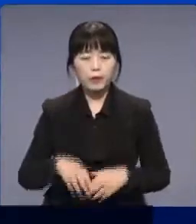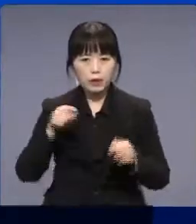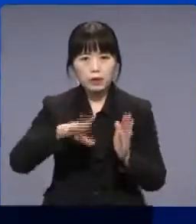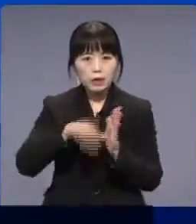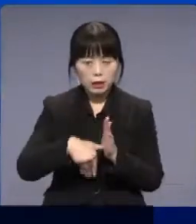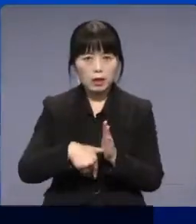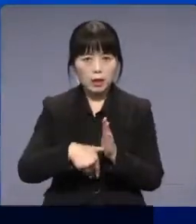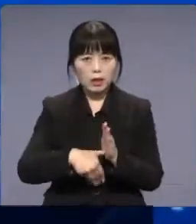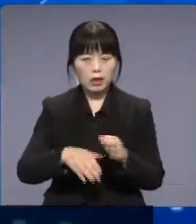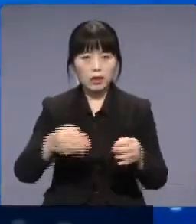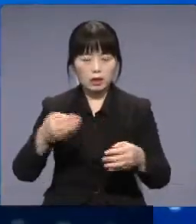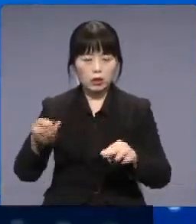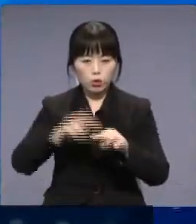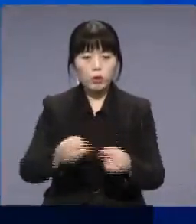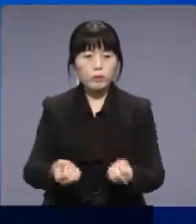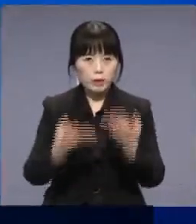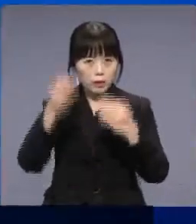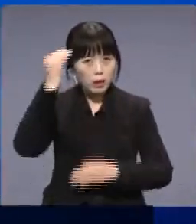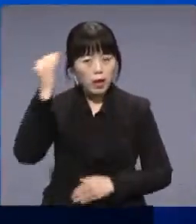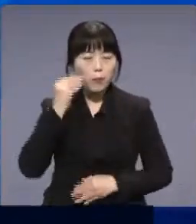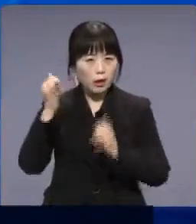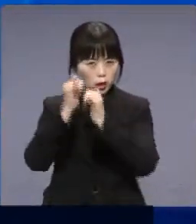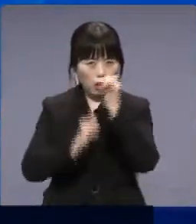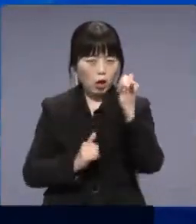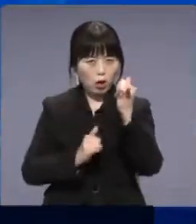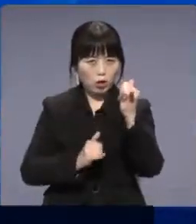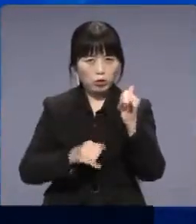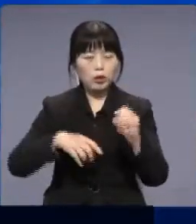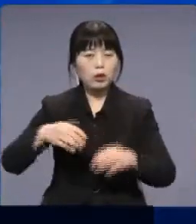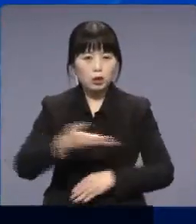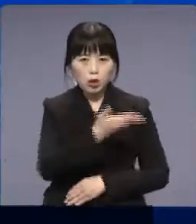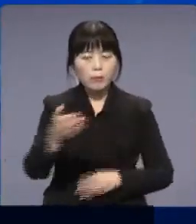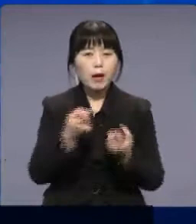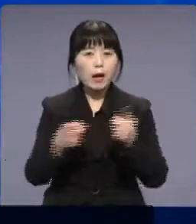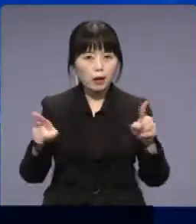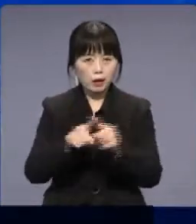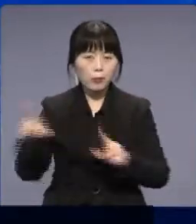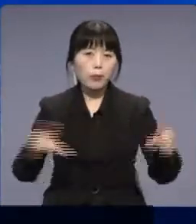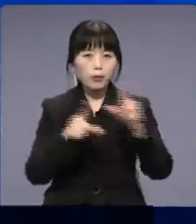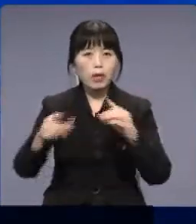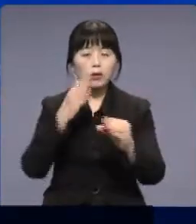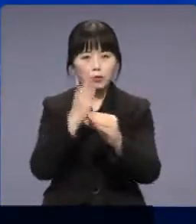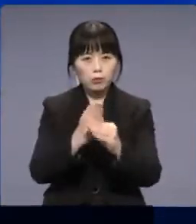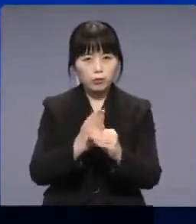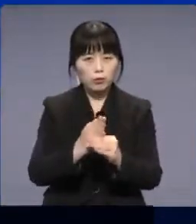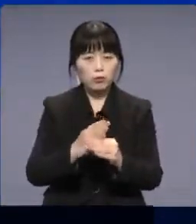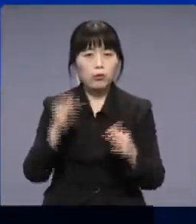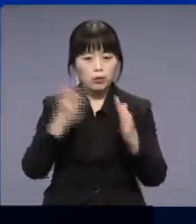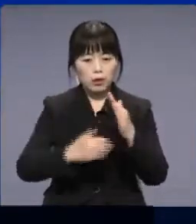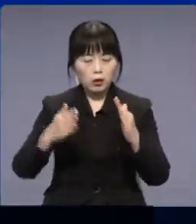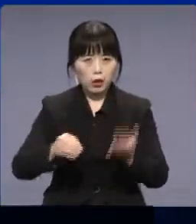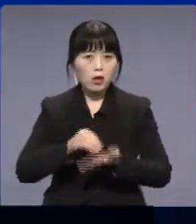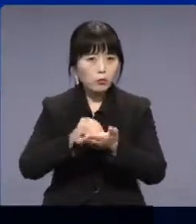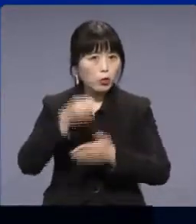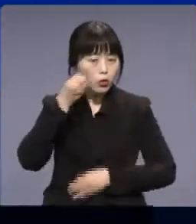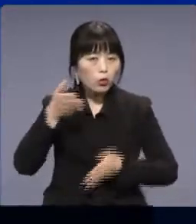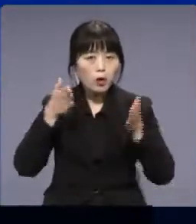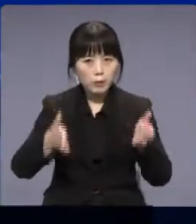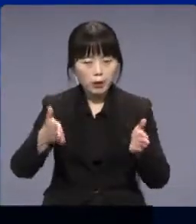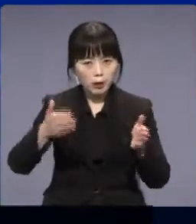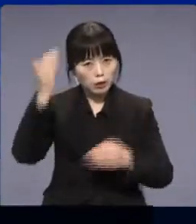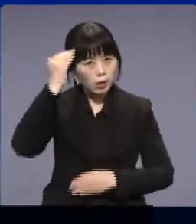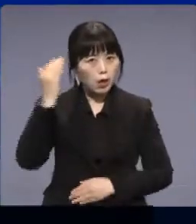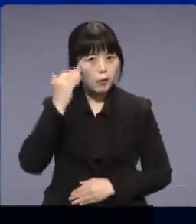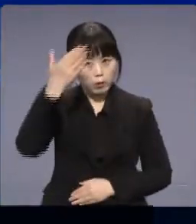20대 대통령의 취임식이 치러진 대한민국 역사의 한 페이지 여러분과 함께 보내고 있습니다. 정계 입문 9개월 만에